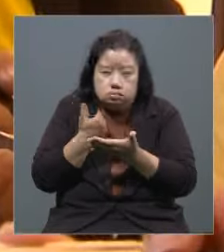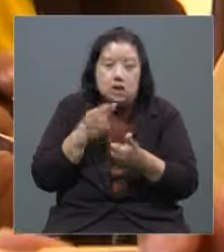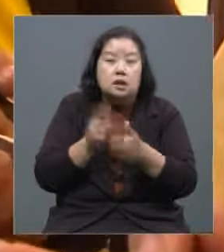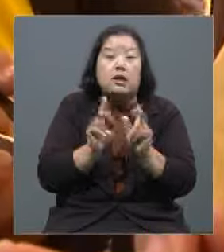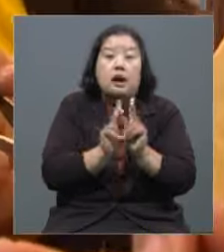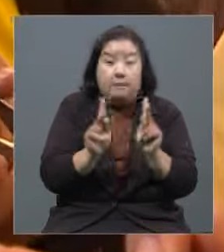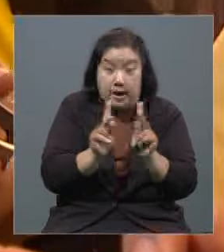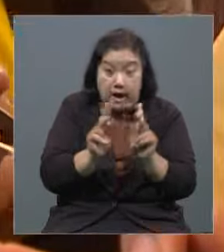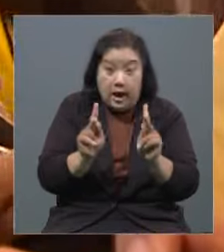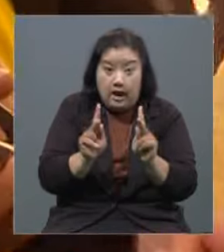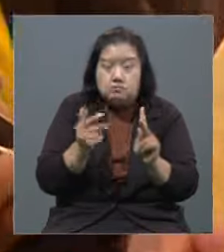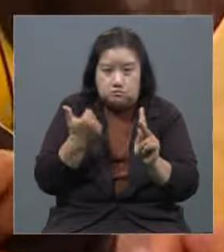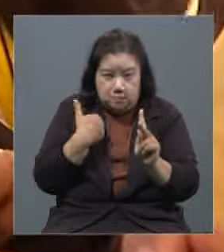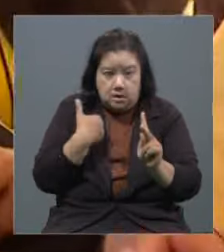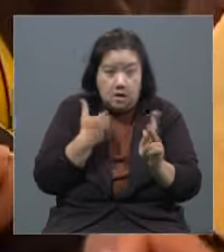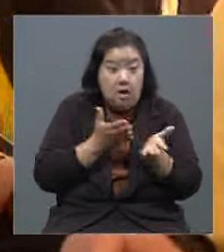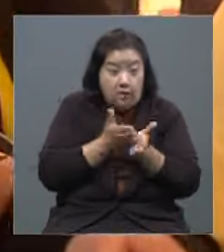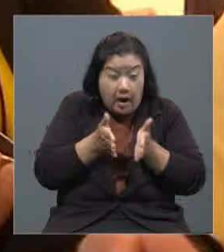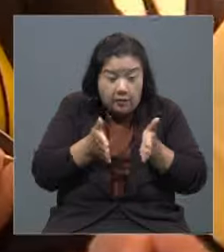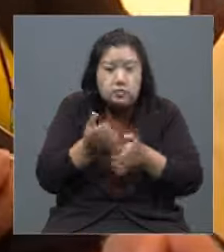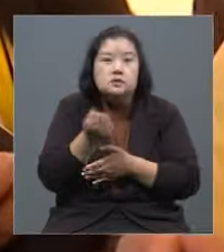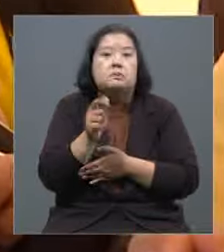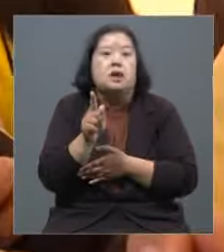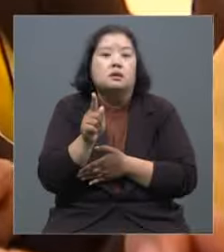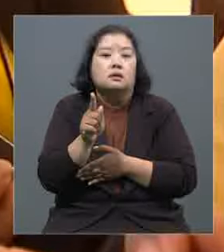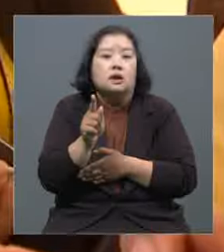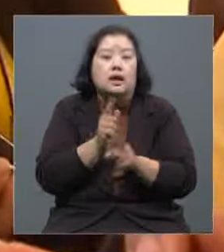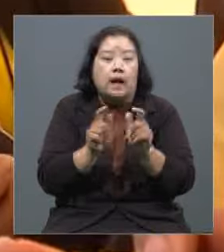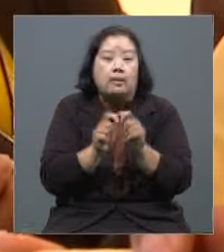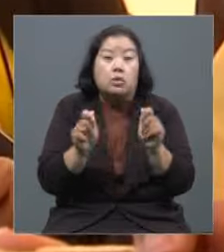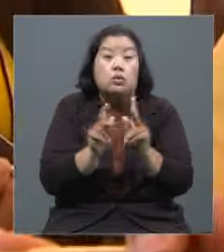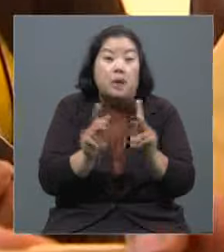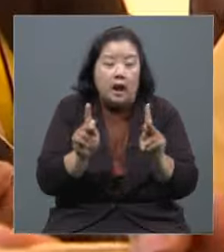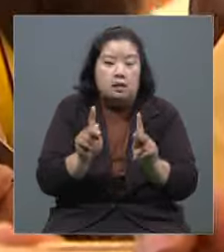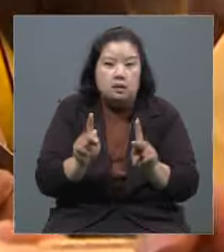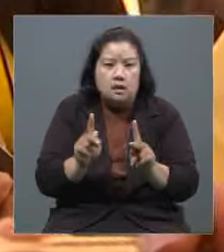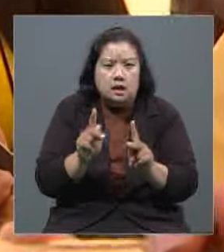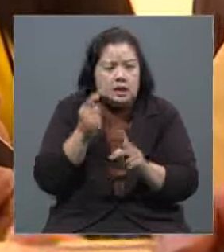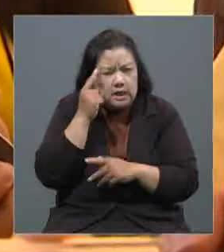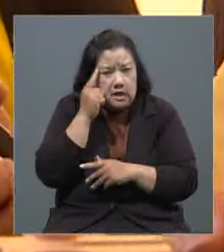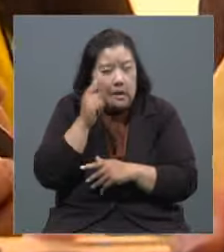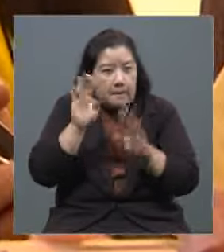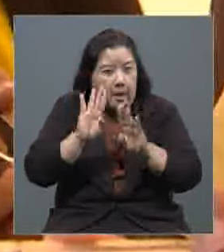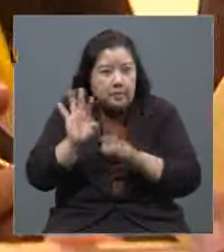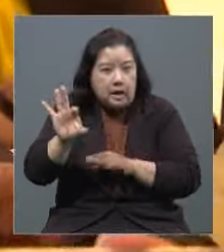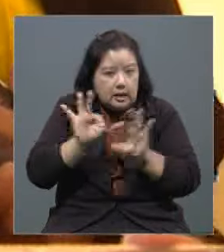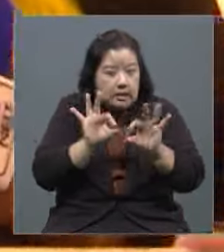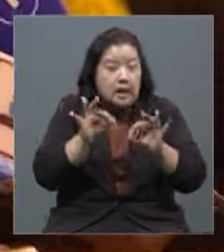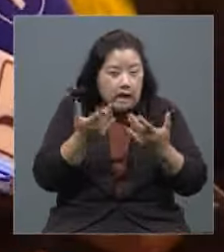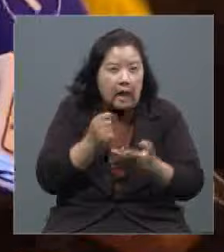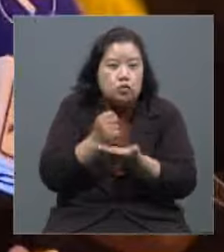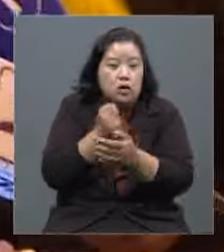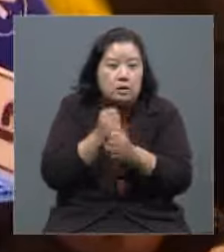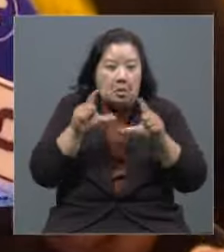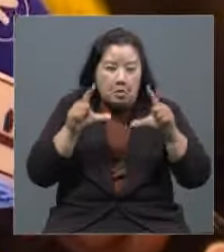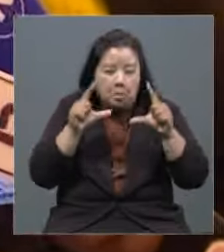การซอฟต์พาวเวอร์เองที่เขามี11คณะอนุว่าสาขาไหนที่น่าจะมี potential ในการที่จะดึงขึ้นมาก่อนหรือไม่อย่าง